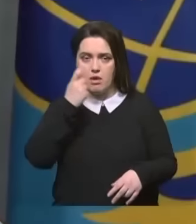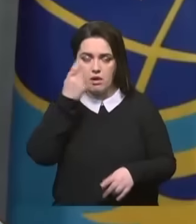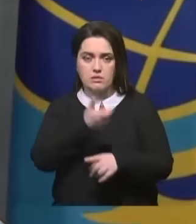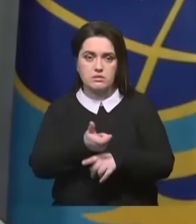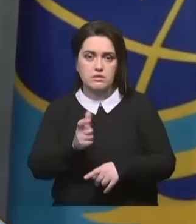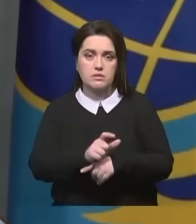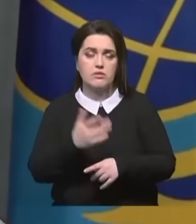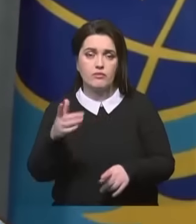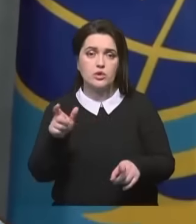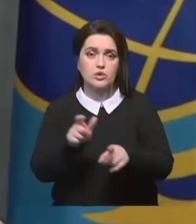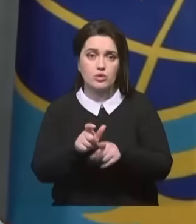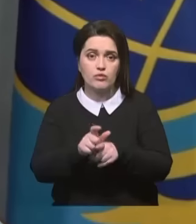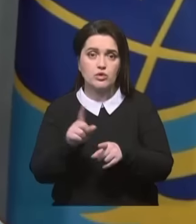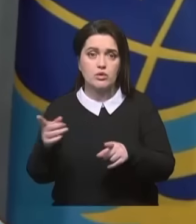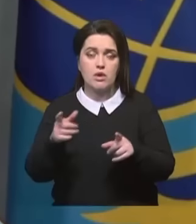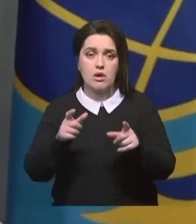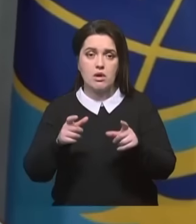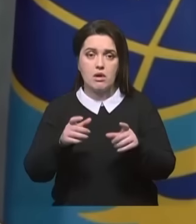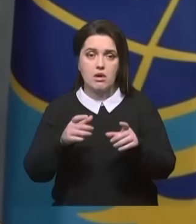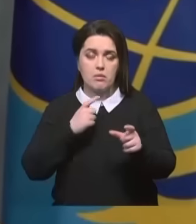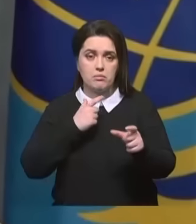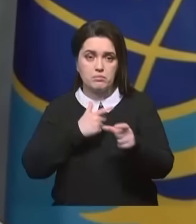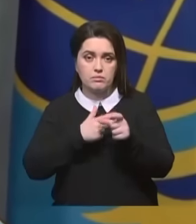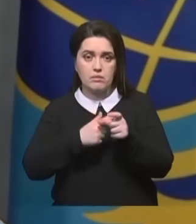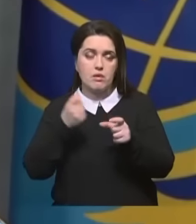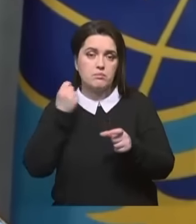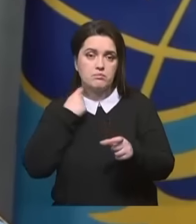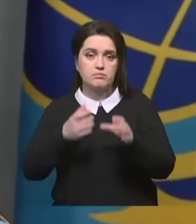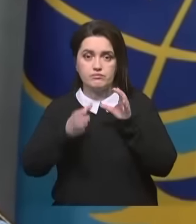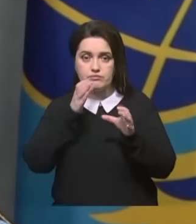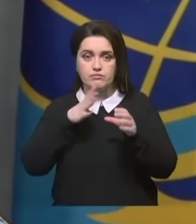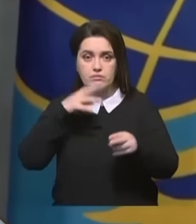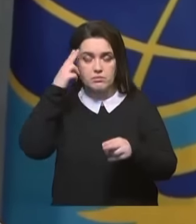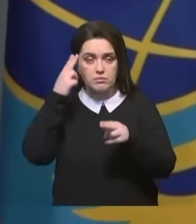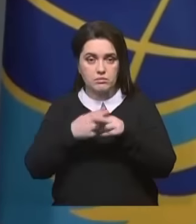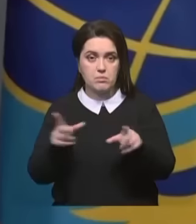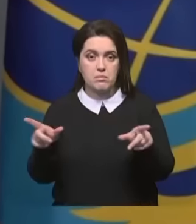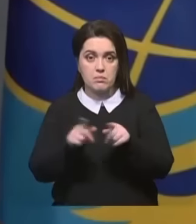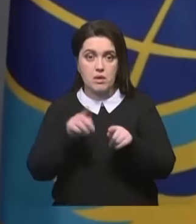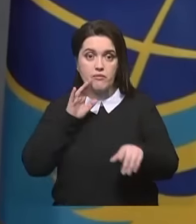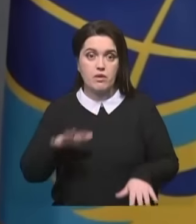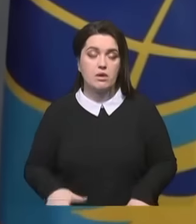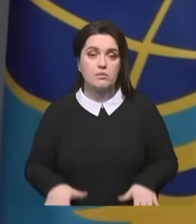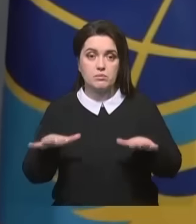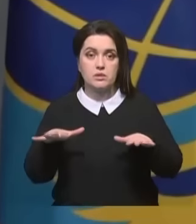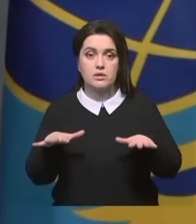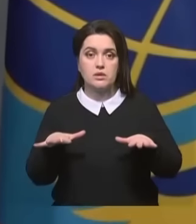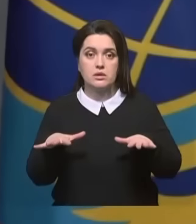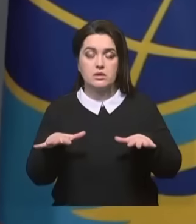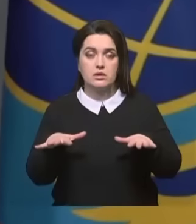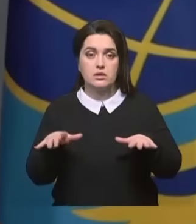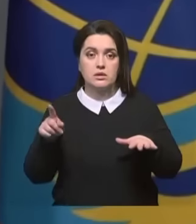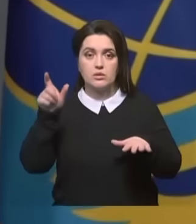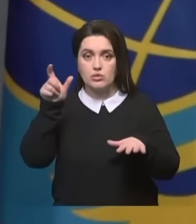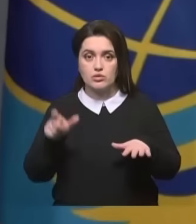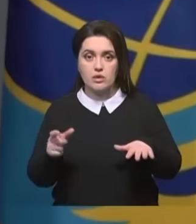С его слов, что они распивали спиртные напитки предварительно с братом. И вот во время прихода воды, данный человек, он